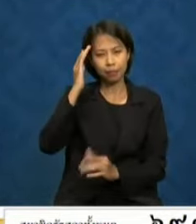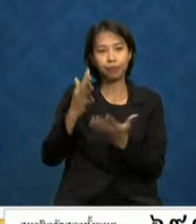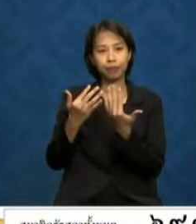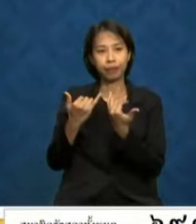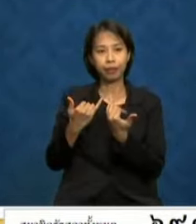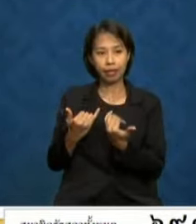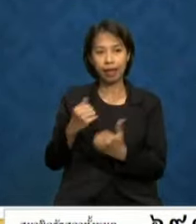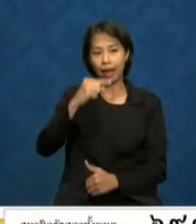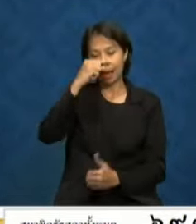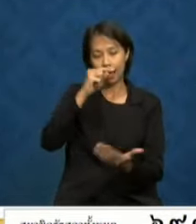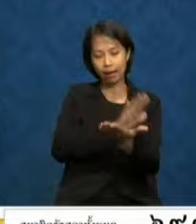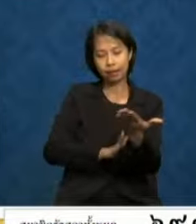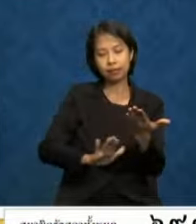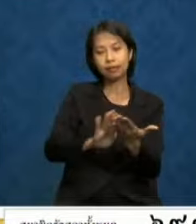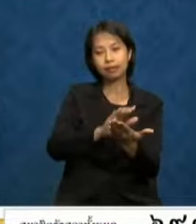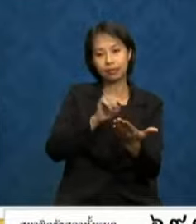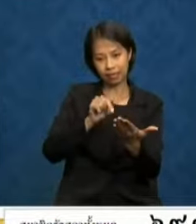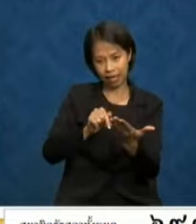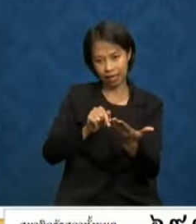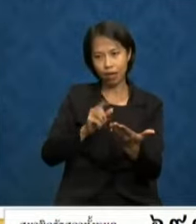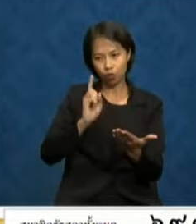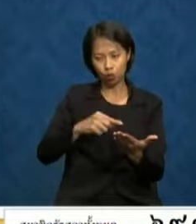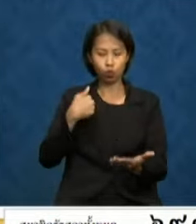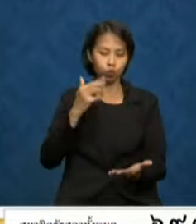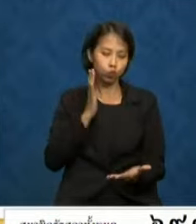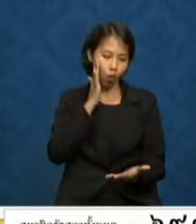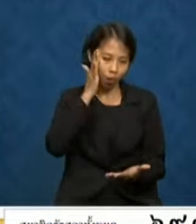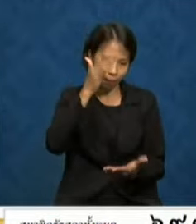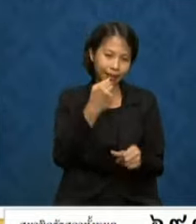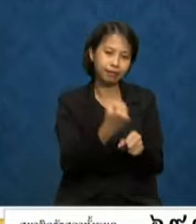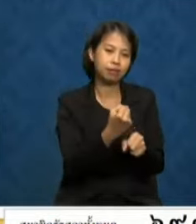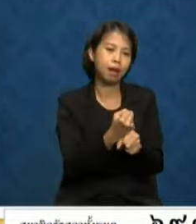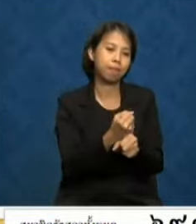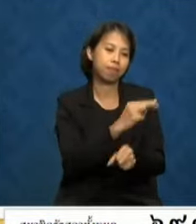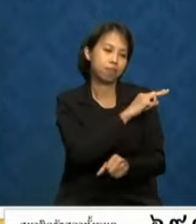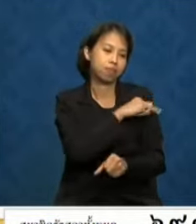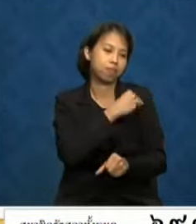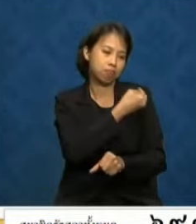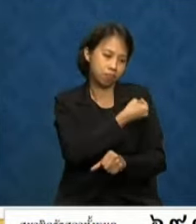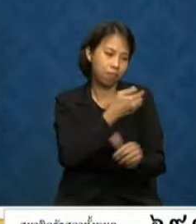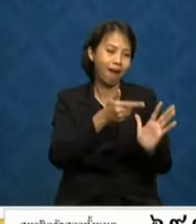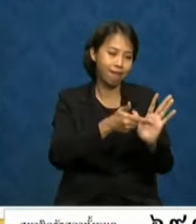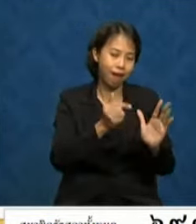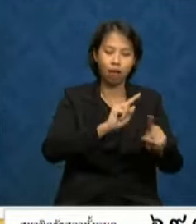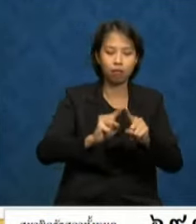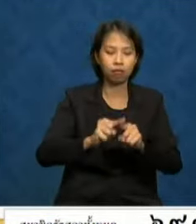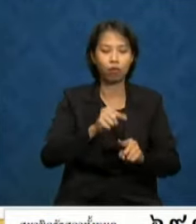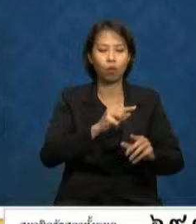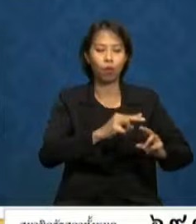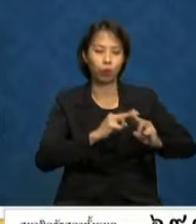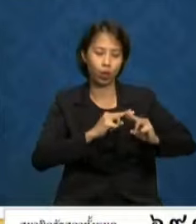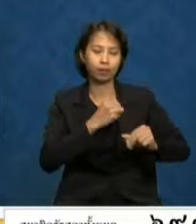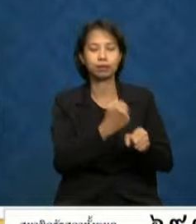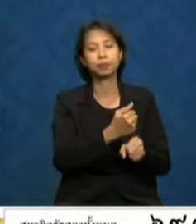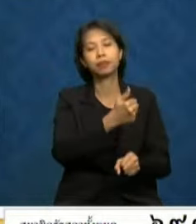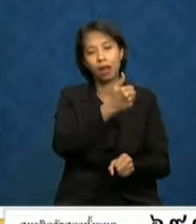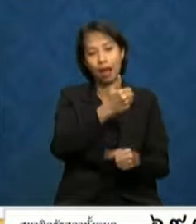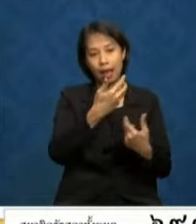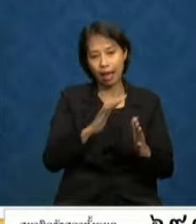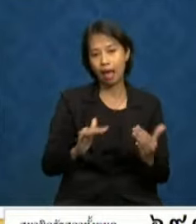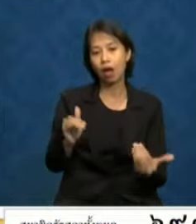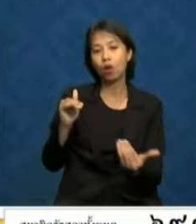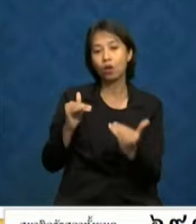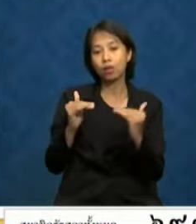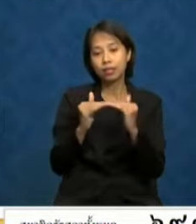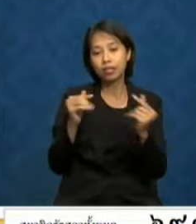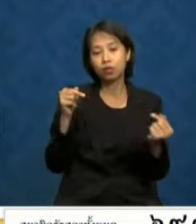าประเทศไทยจะต้องสามารถพึ่งพิงตัวเองได้นะครับในเรื่องของการสาธารณสุขและก็เรื่องยานะครับรวมถึงเรื่องการสิทธิ์ในการเข้าถึงย